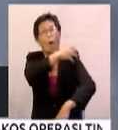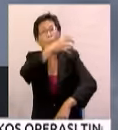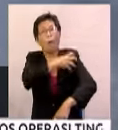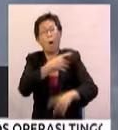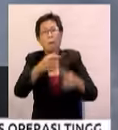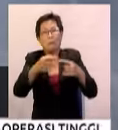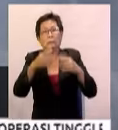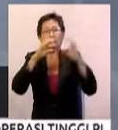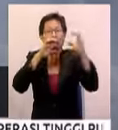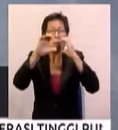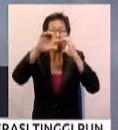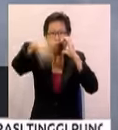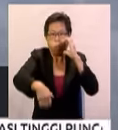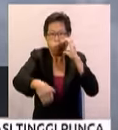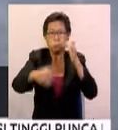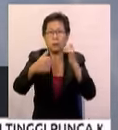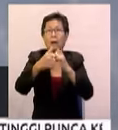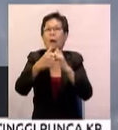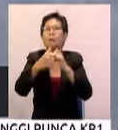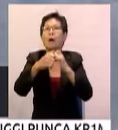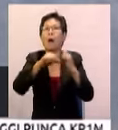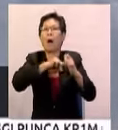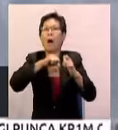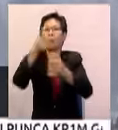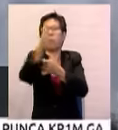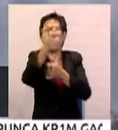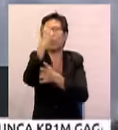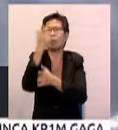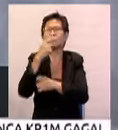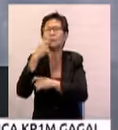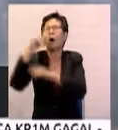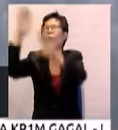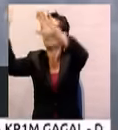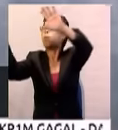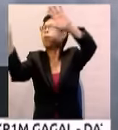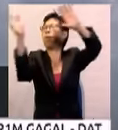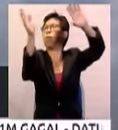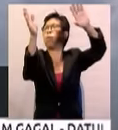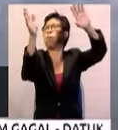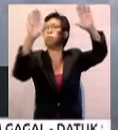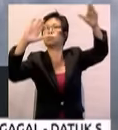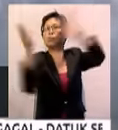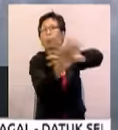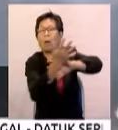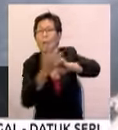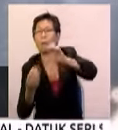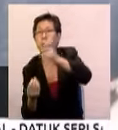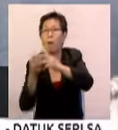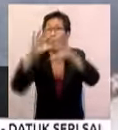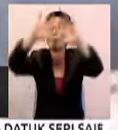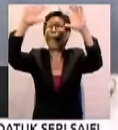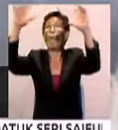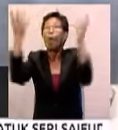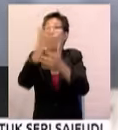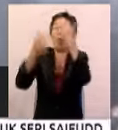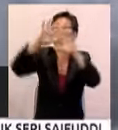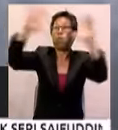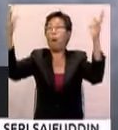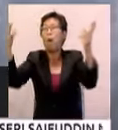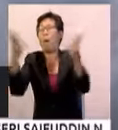terputus komunikasi dengan kesemua anggota tersebut pada Ahad susulan arah angin yang bertukar tiba-tiba mencetuskan bola api besar.